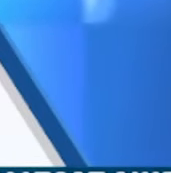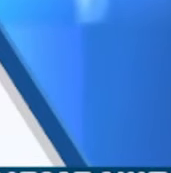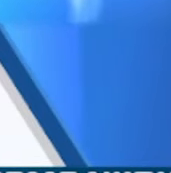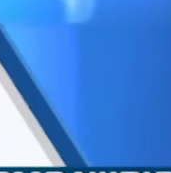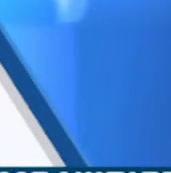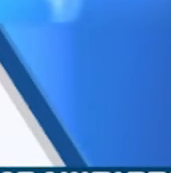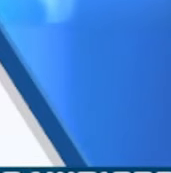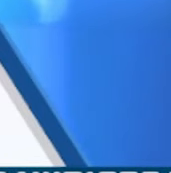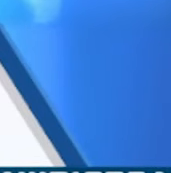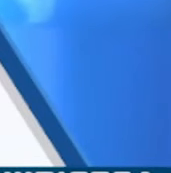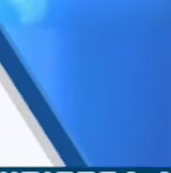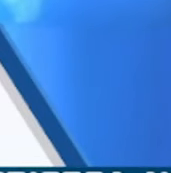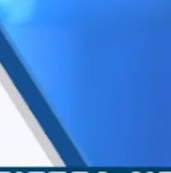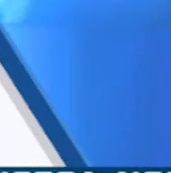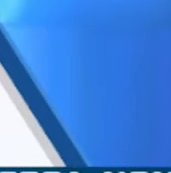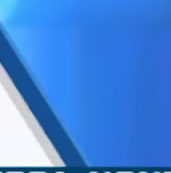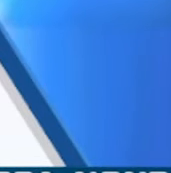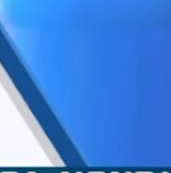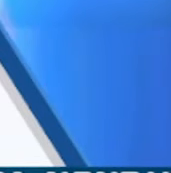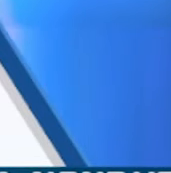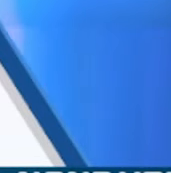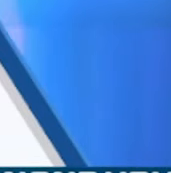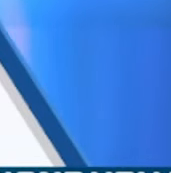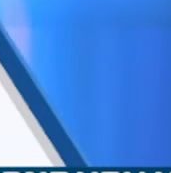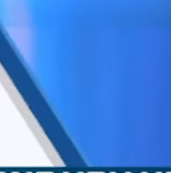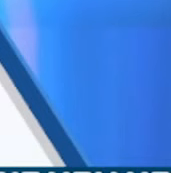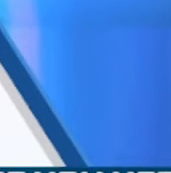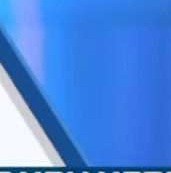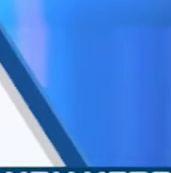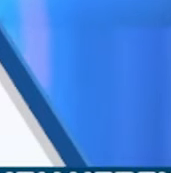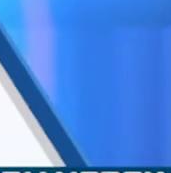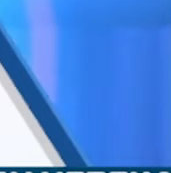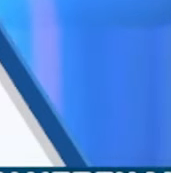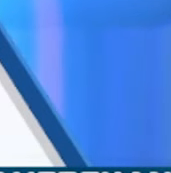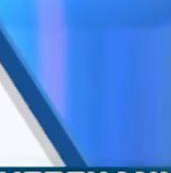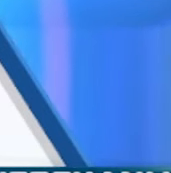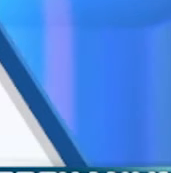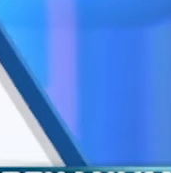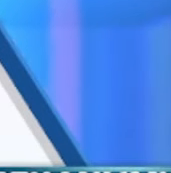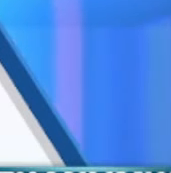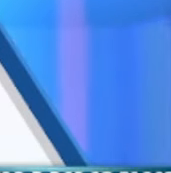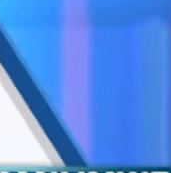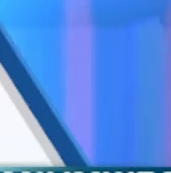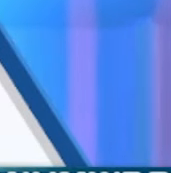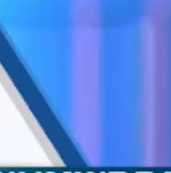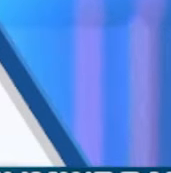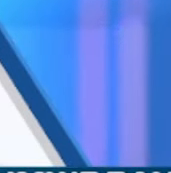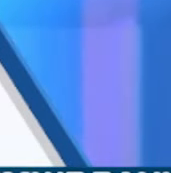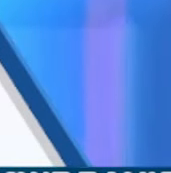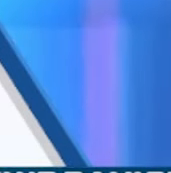bafite ibibazo byihariye bifatwa nk'ubwitonzi, ubusazi cyangwa kunanirana. Kandi burya